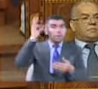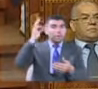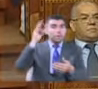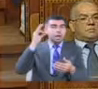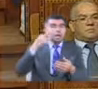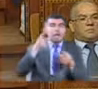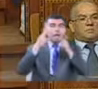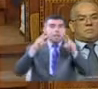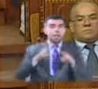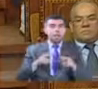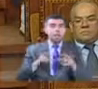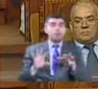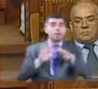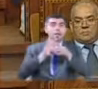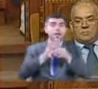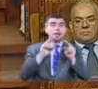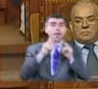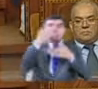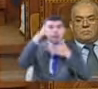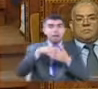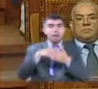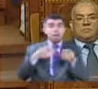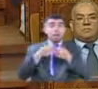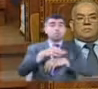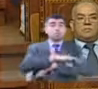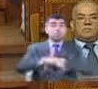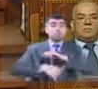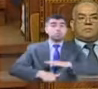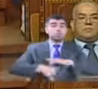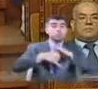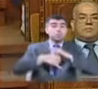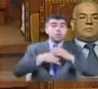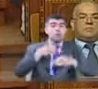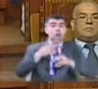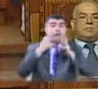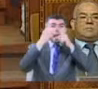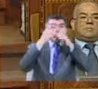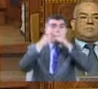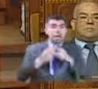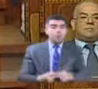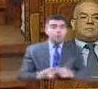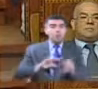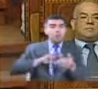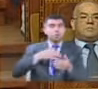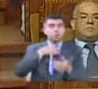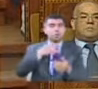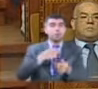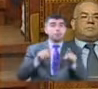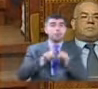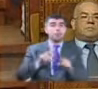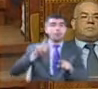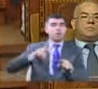للتخطيط، بنك المغرب، المجلس الاقتصادي والاجتماعي، وكذلك المجلس الأعلى للحسابات، التي أكدت